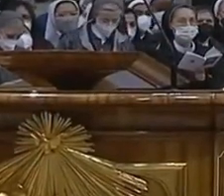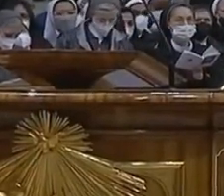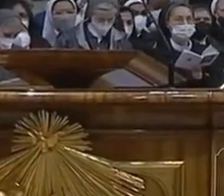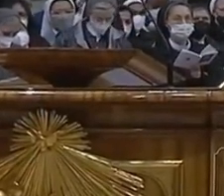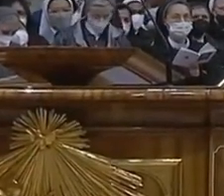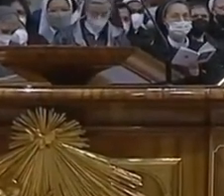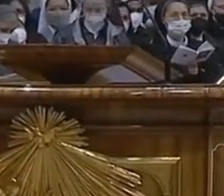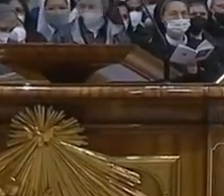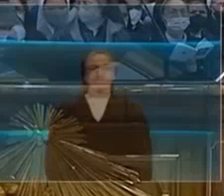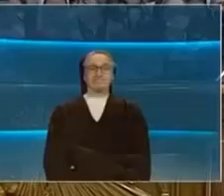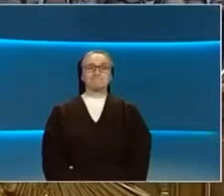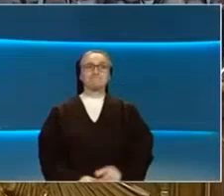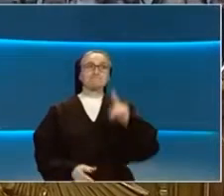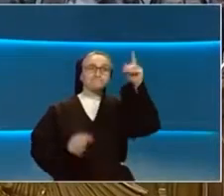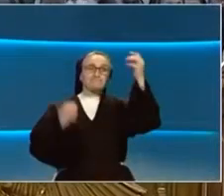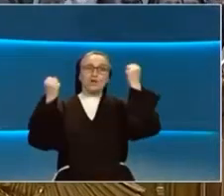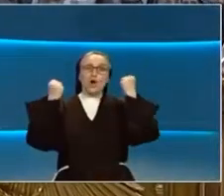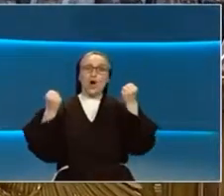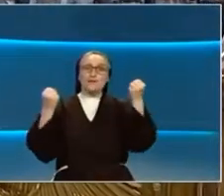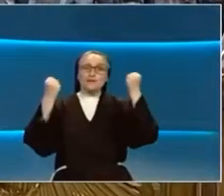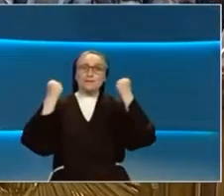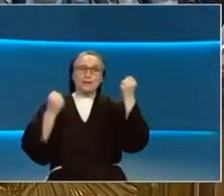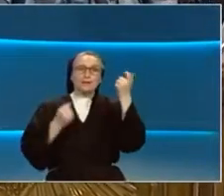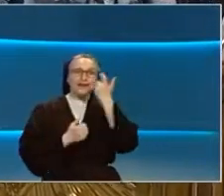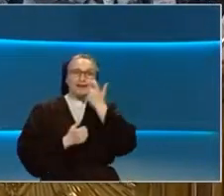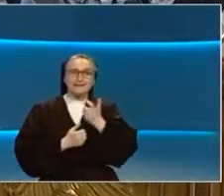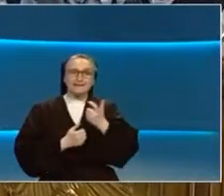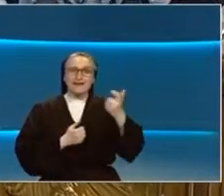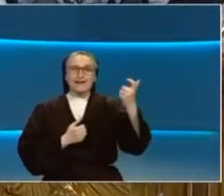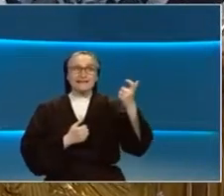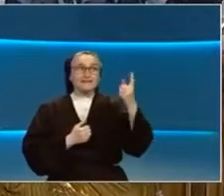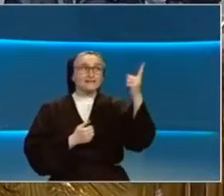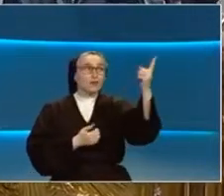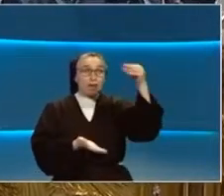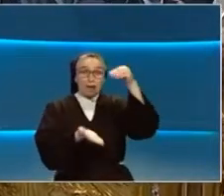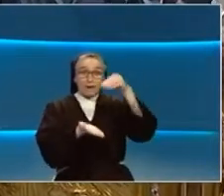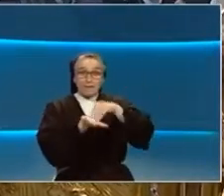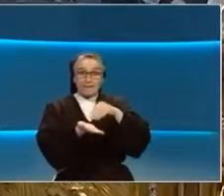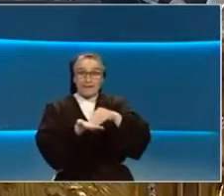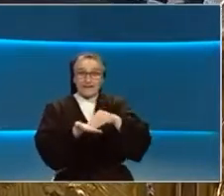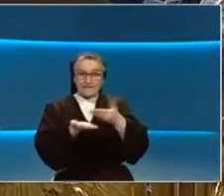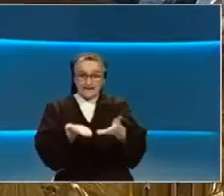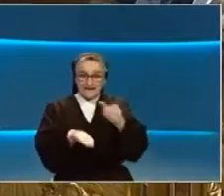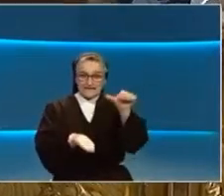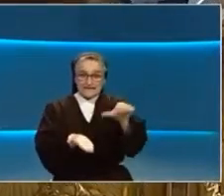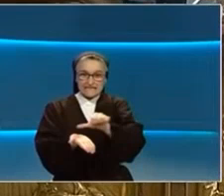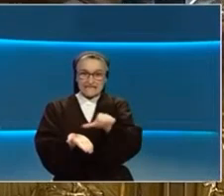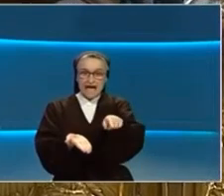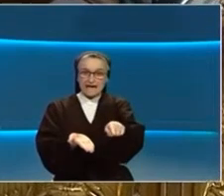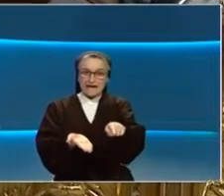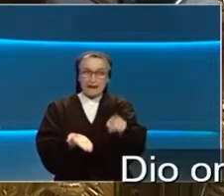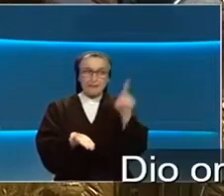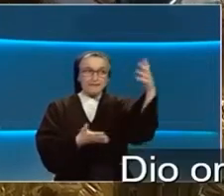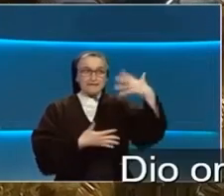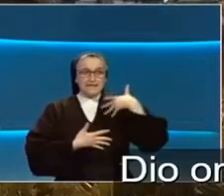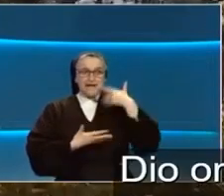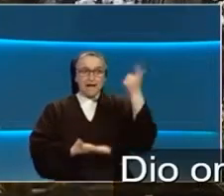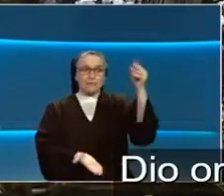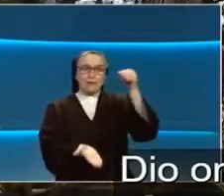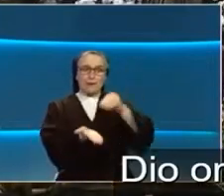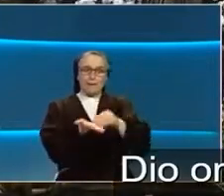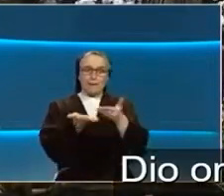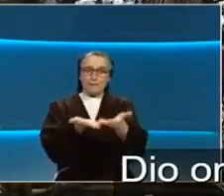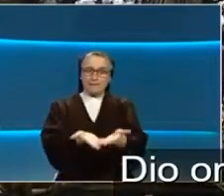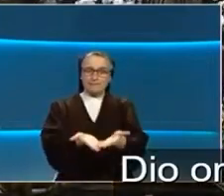Dio onnipotente ed eterno, manifesta la tua presenza nei sacramenti del tuo grande amore